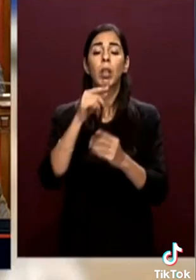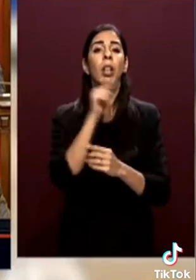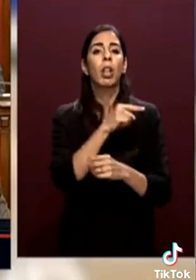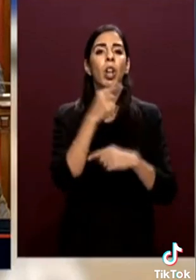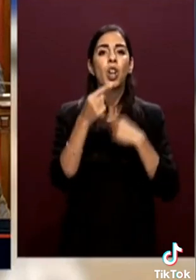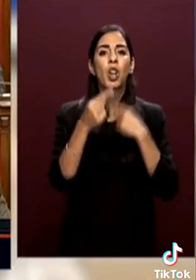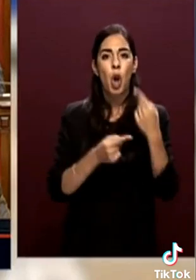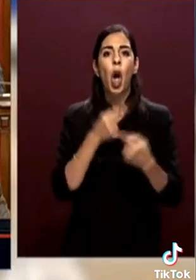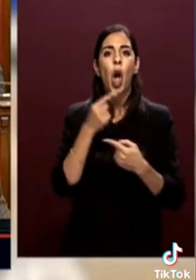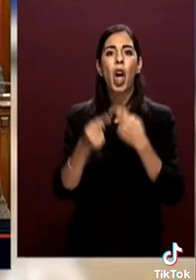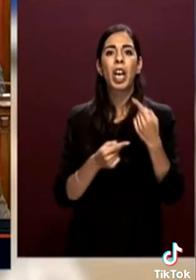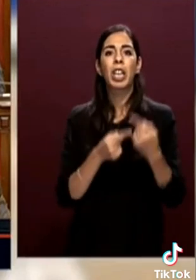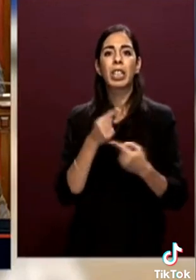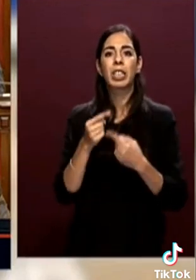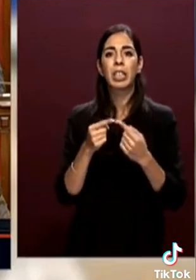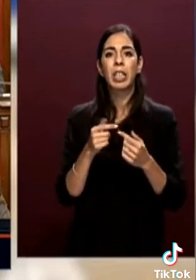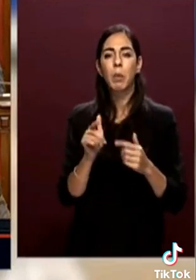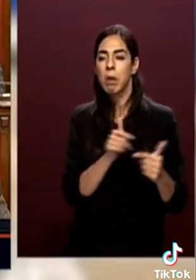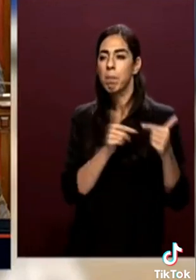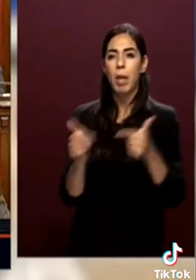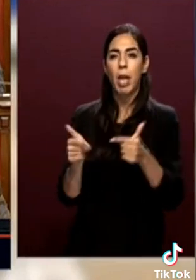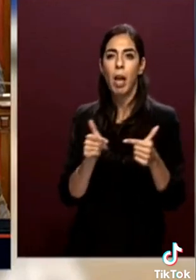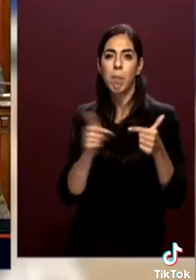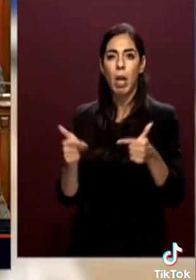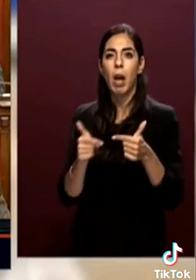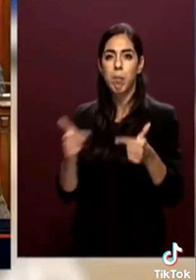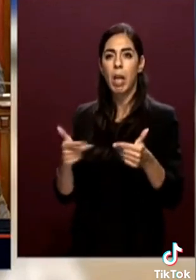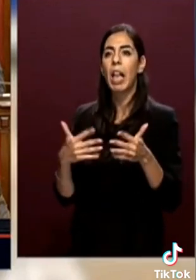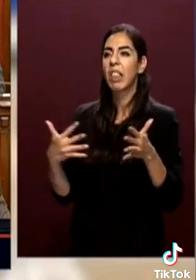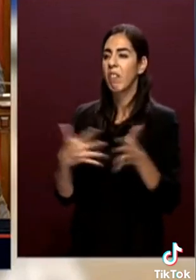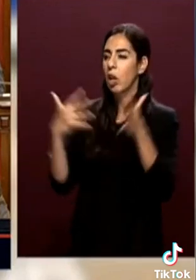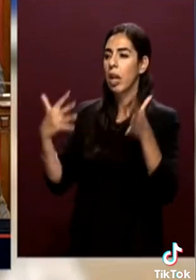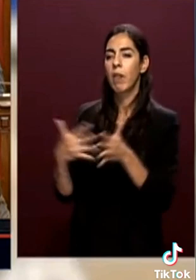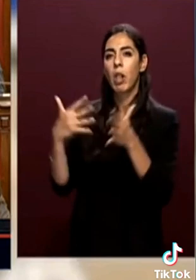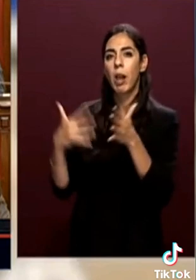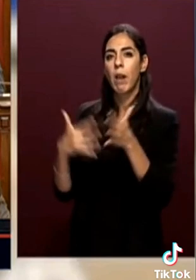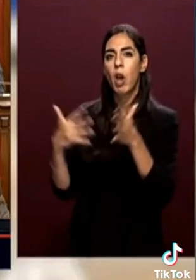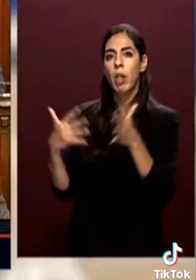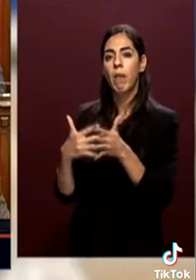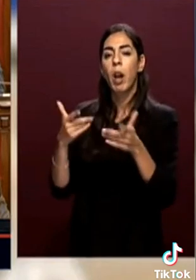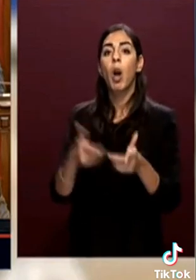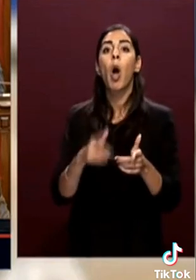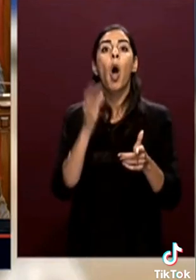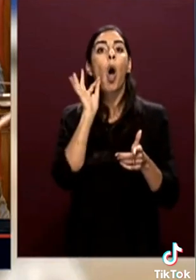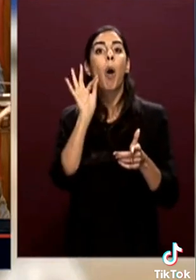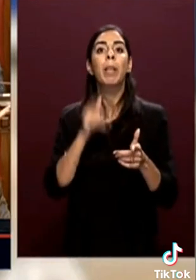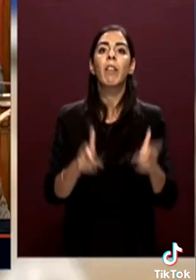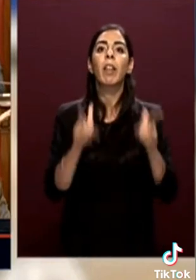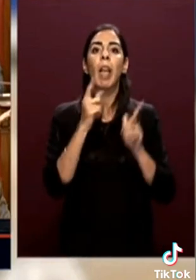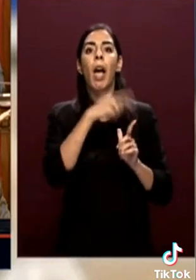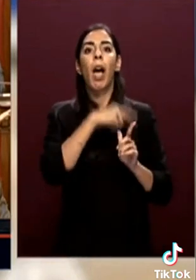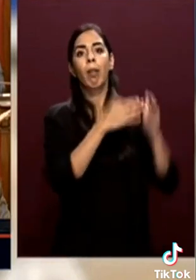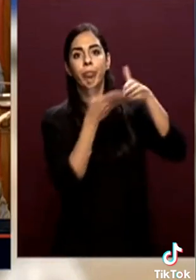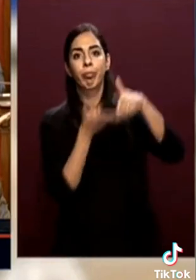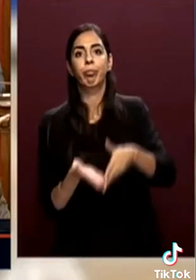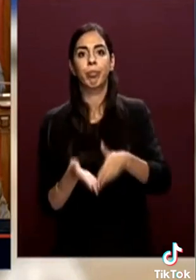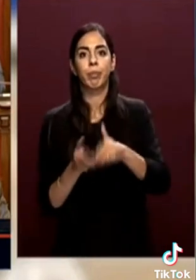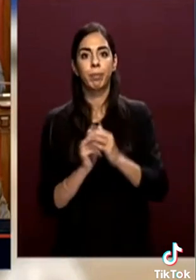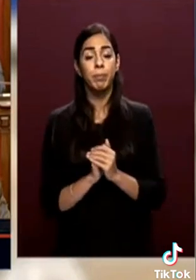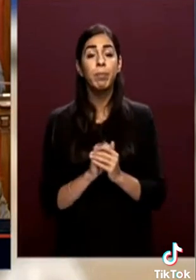continui scogli per farci cadere in fallo. E poi lei che tiene tanto alla sua